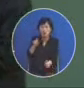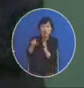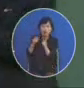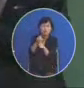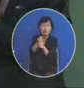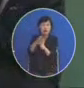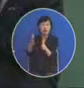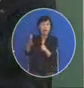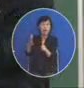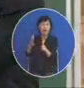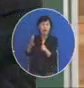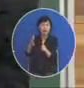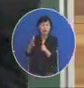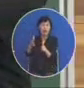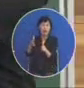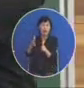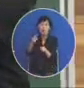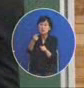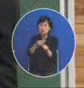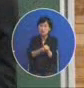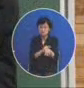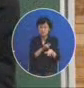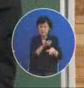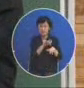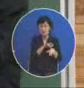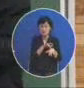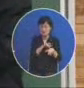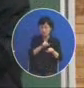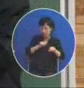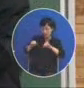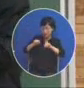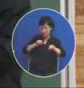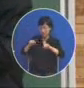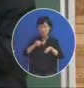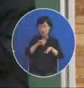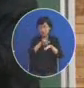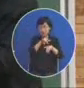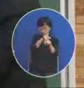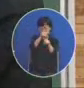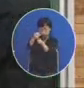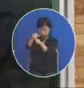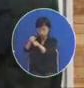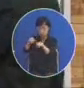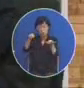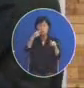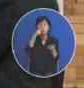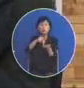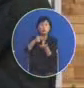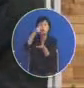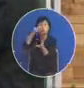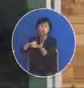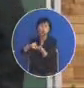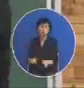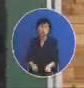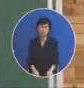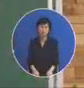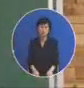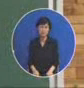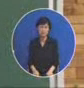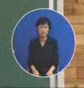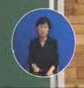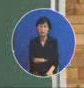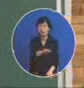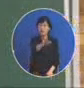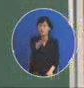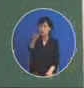of it. 그러니까 전 세계는 지금 사단의 공격을 받을 수밖에 없는 겁니다. That is why the whole world, the churches of the whole world have no choice but to be attacked